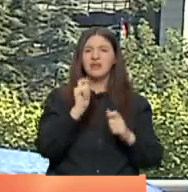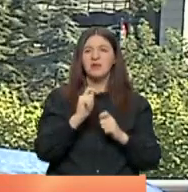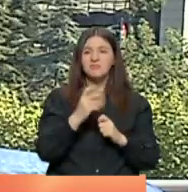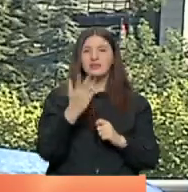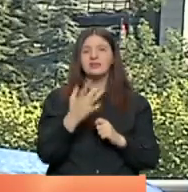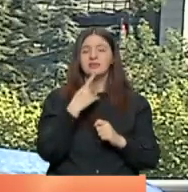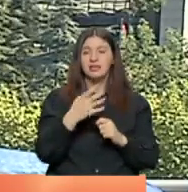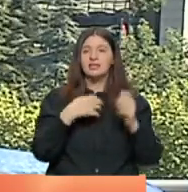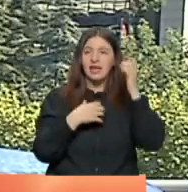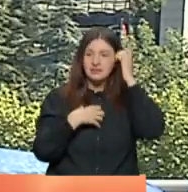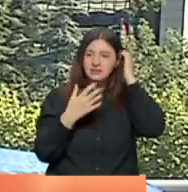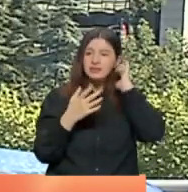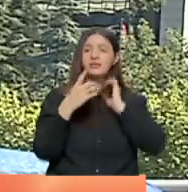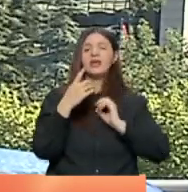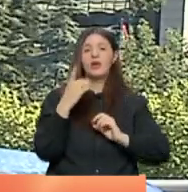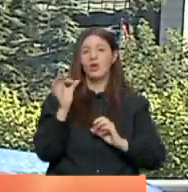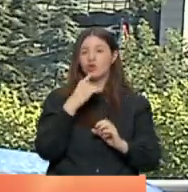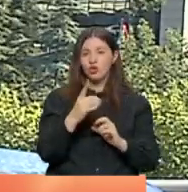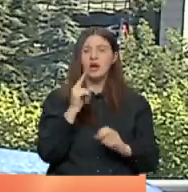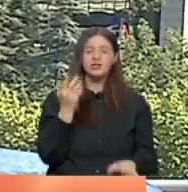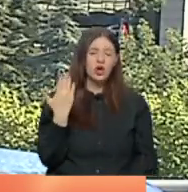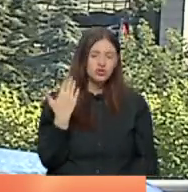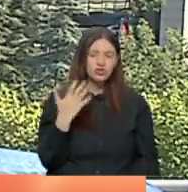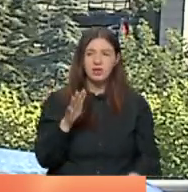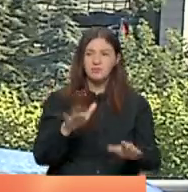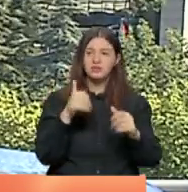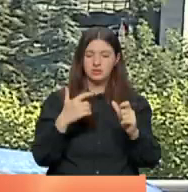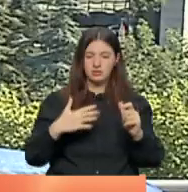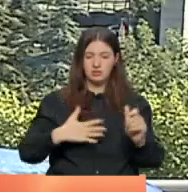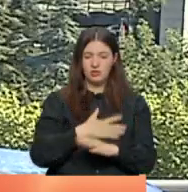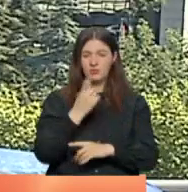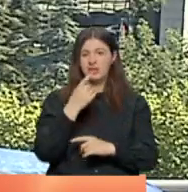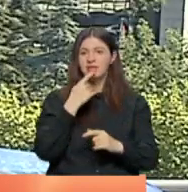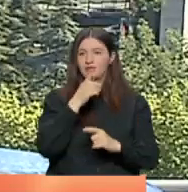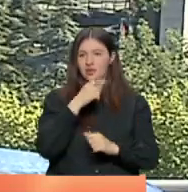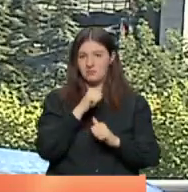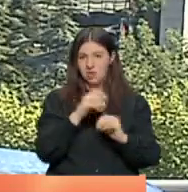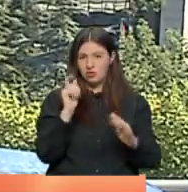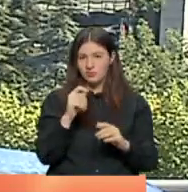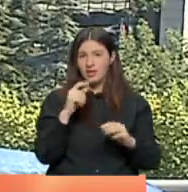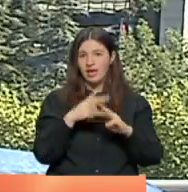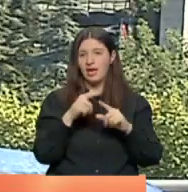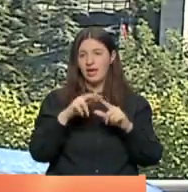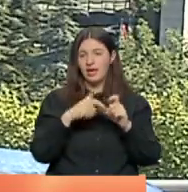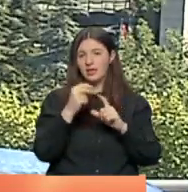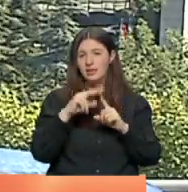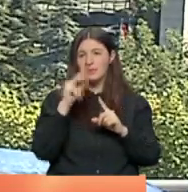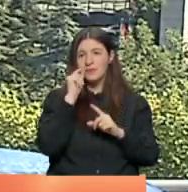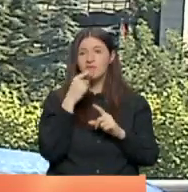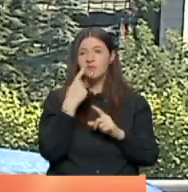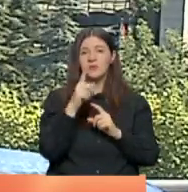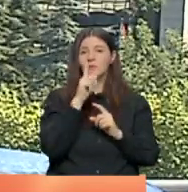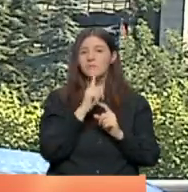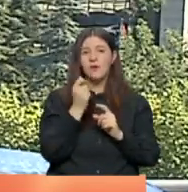misiniz dedi kendisi, diyor kendisi. Az önce Meclis Genel Kurulu'ndan bir ses paylaştık. Engin Altay da söylüyor. Olmaz,